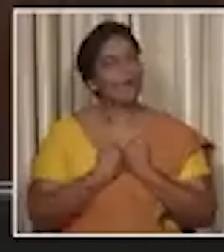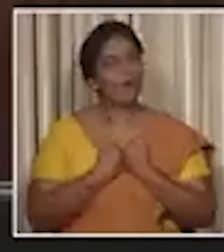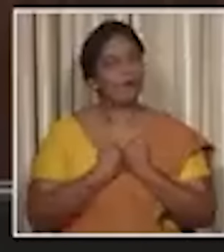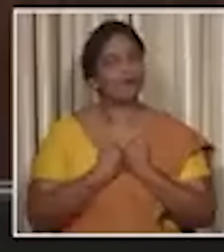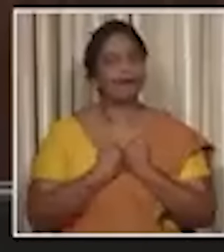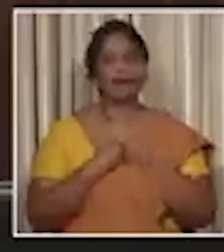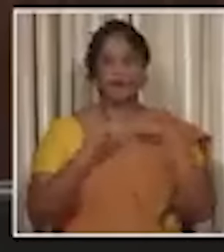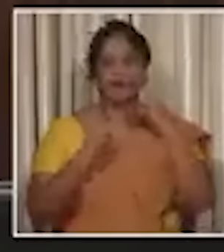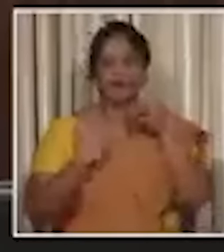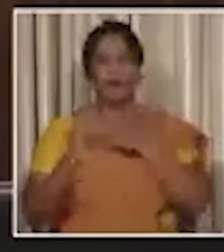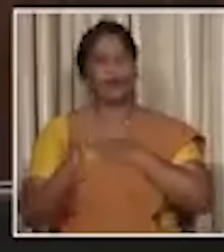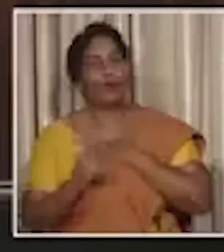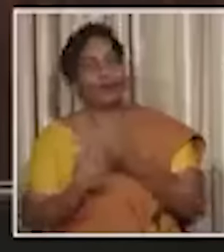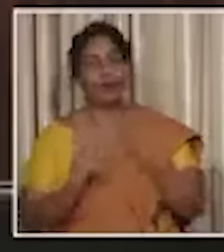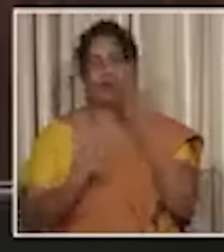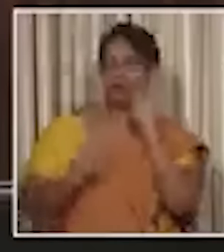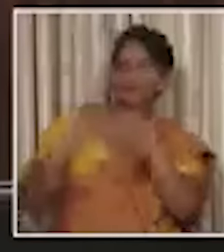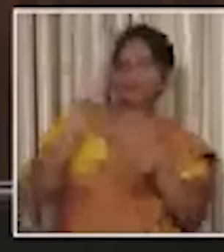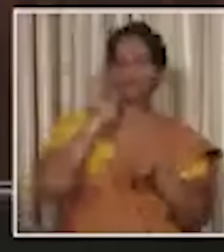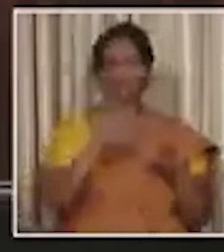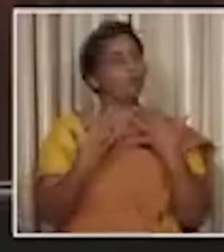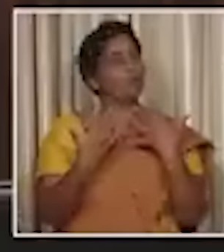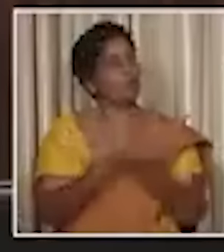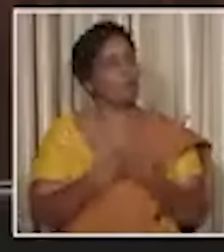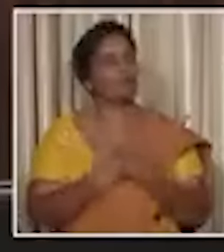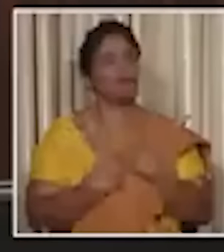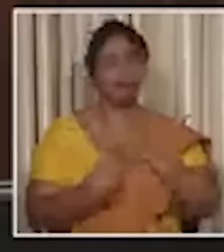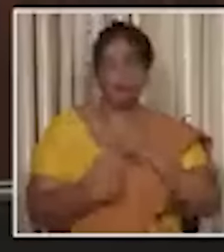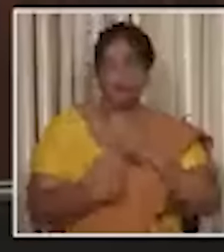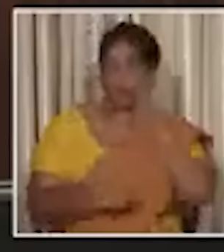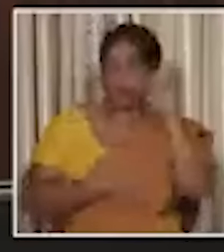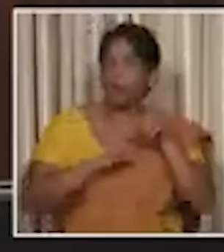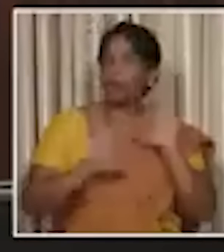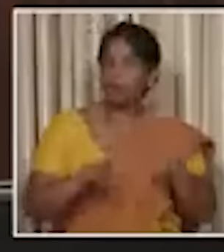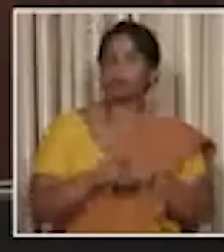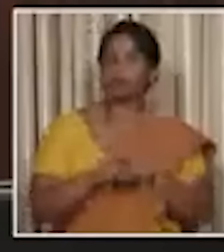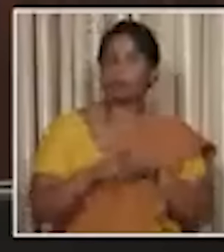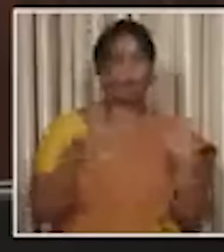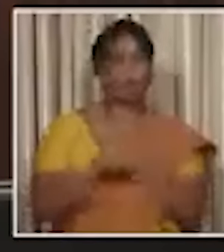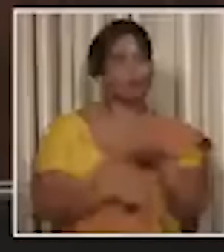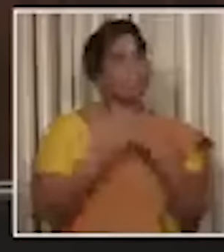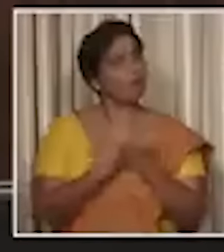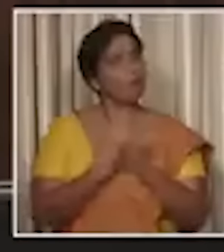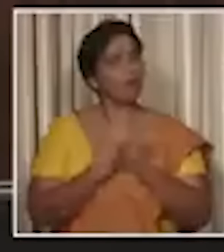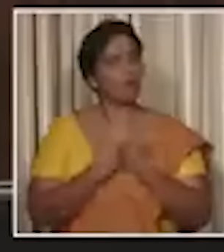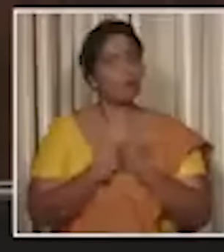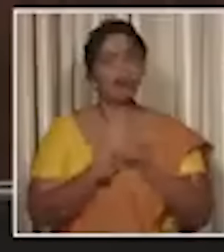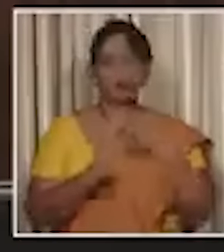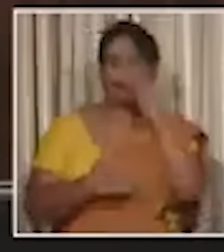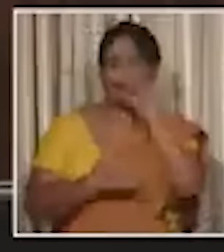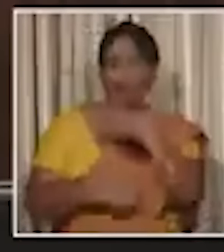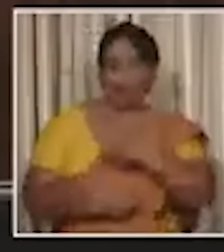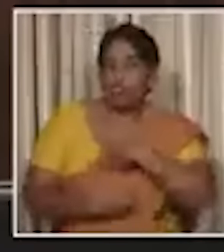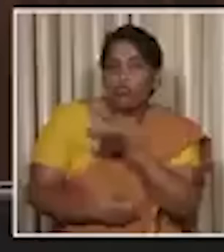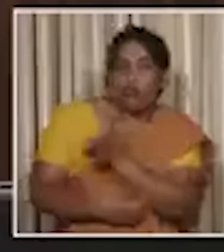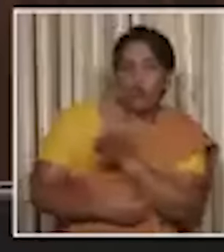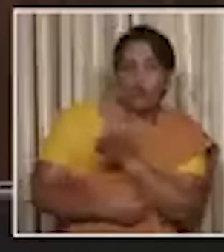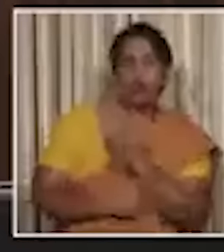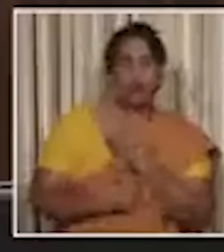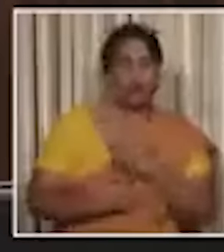நாங்கள் திட்டி இருக்கின்றோம். எனவே நாங்கள் எதிர்பார்க்கின்றோம் இது தொடர்பான முழுமையான விடயங்களை ஒரு வளர்ச்சியான